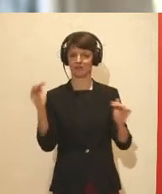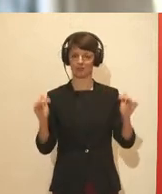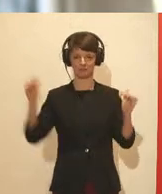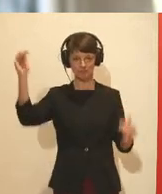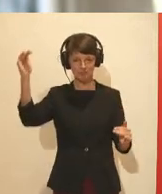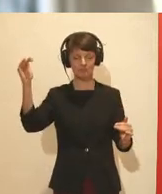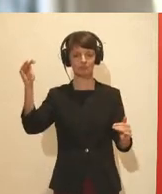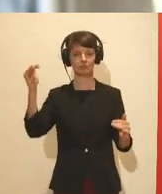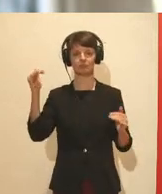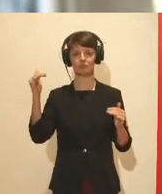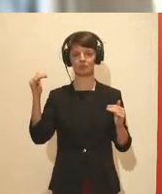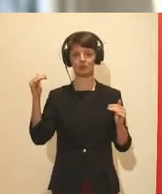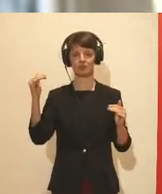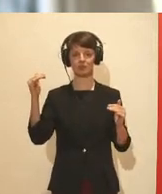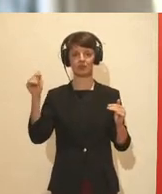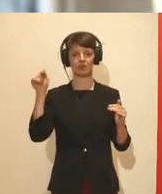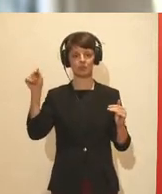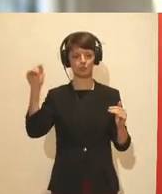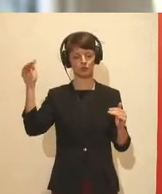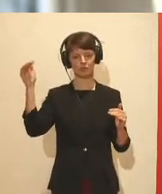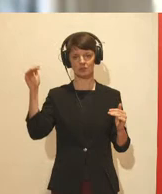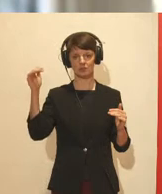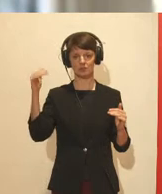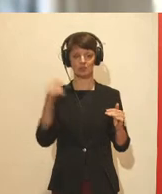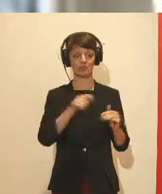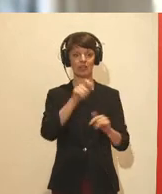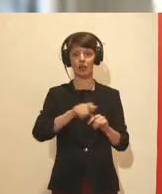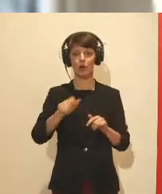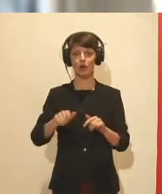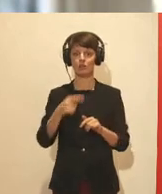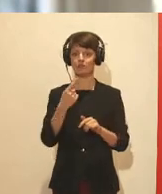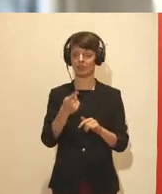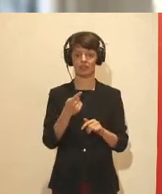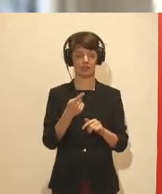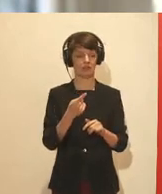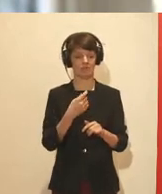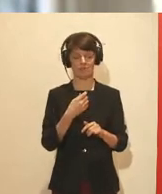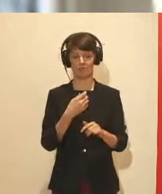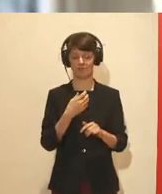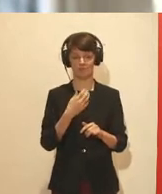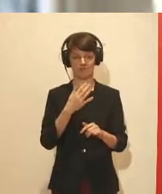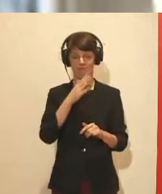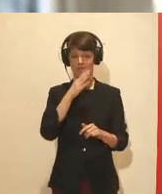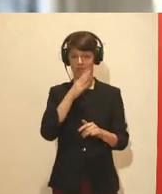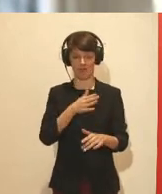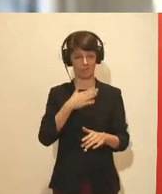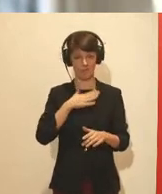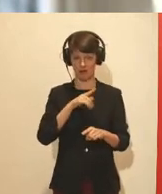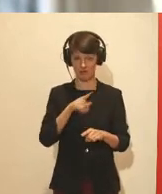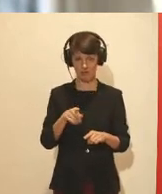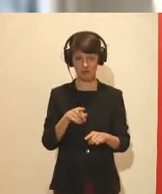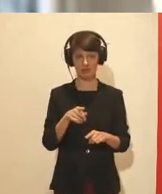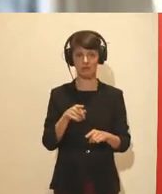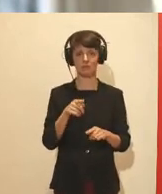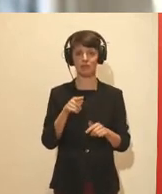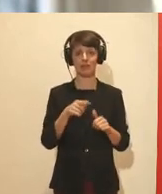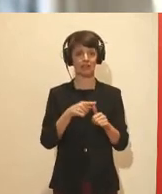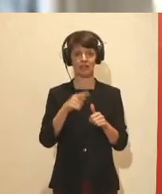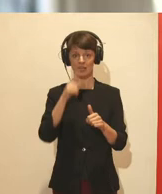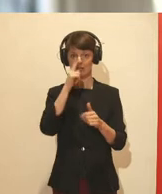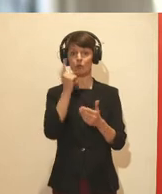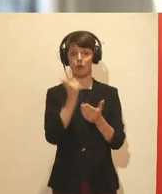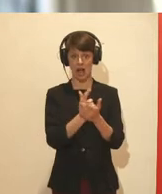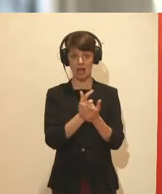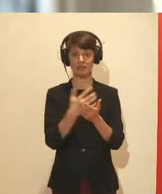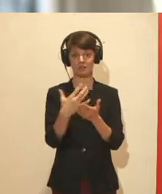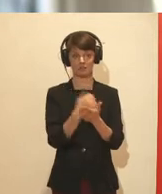die energie der people find must go on ist button kam in waging